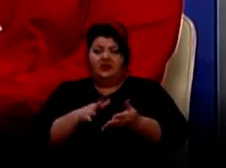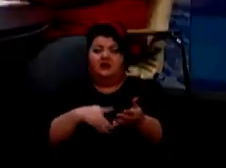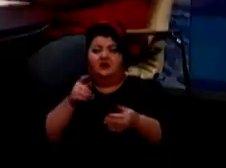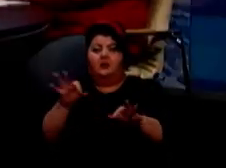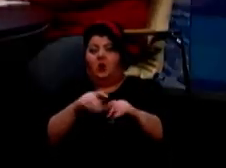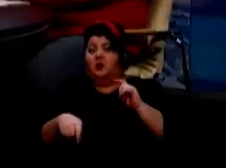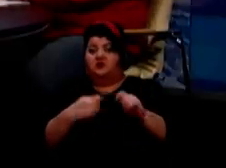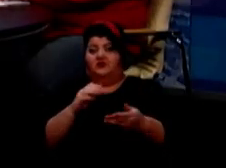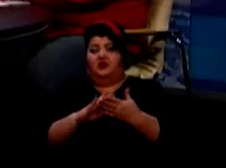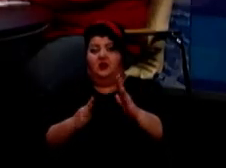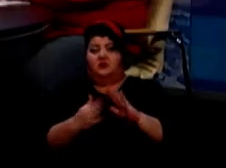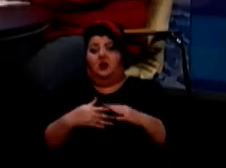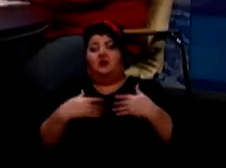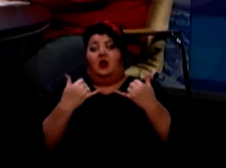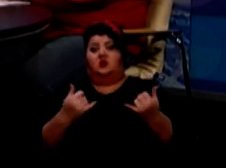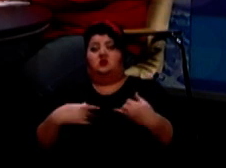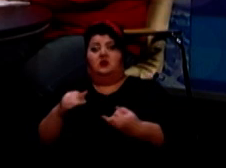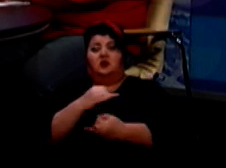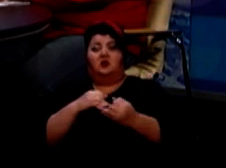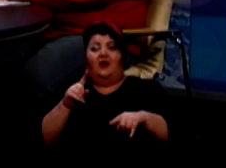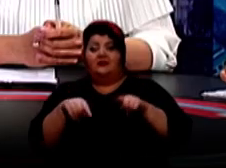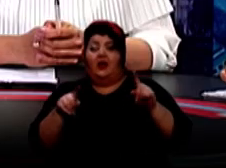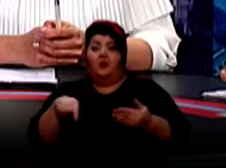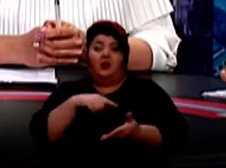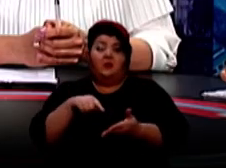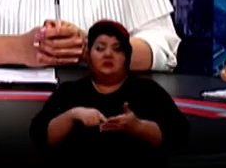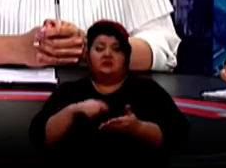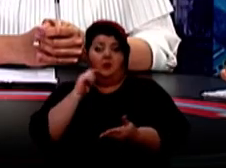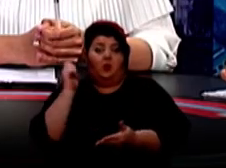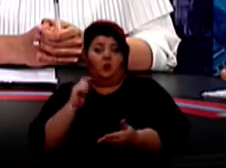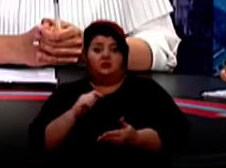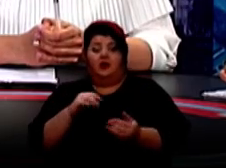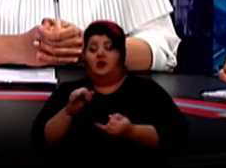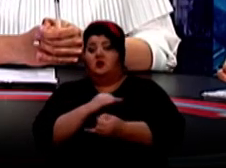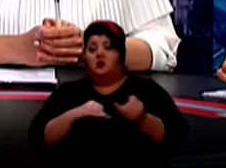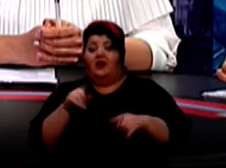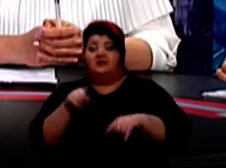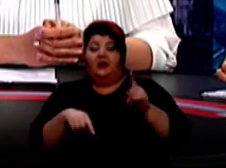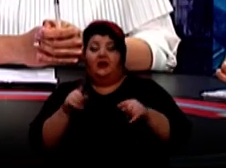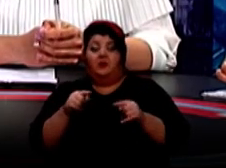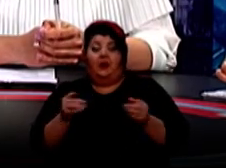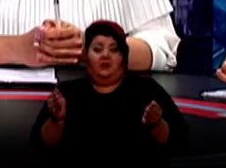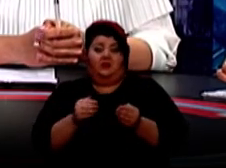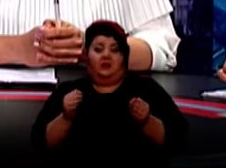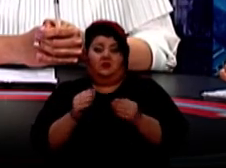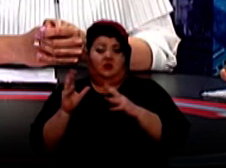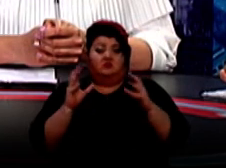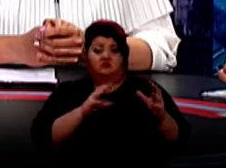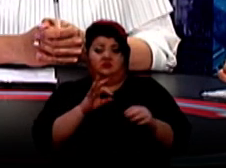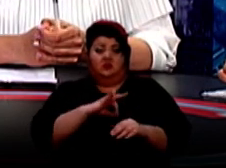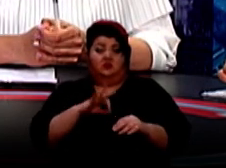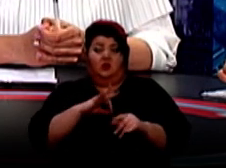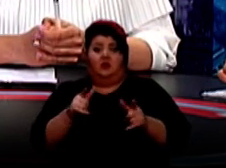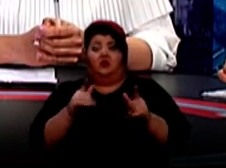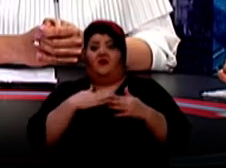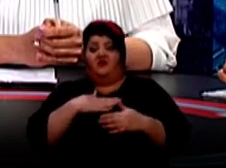я сьогодні розмовляв з деякими містами України і розмовляв з деякими перевізниками більш дрібними, які готові, в принципі, їх